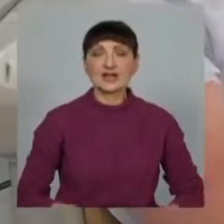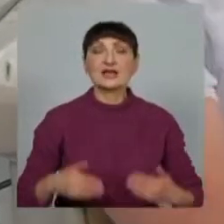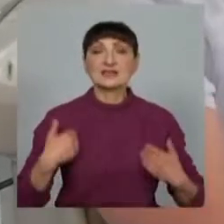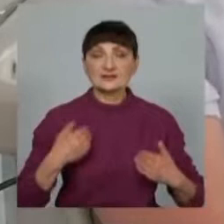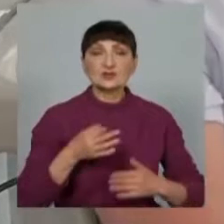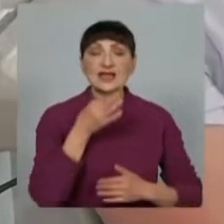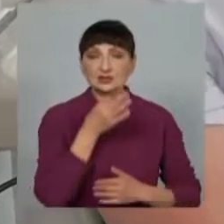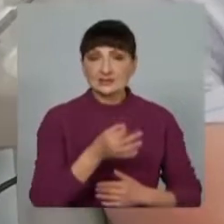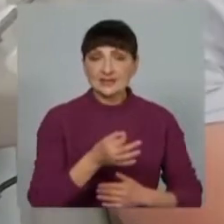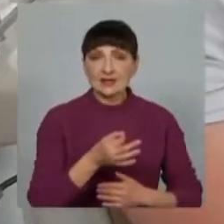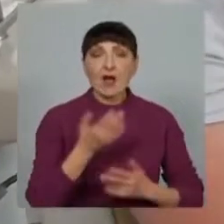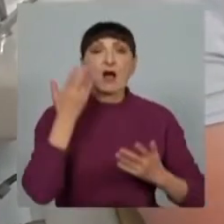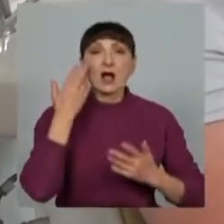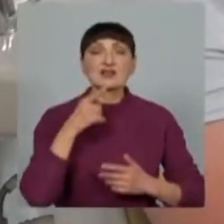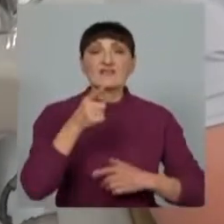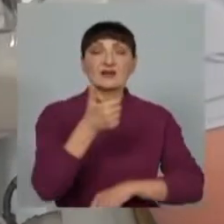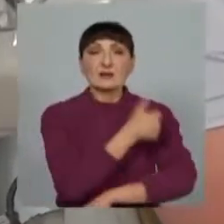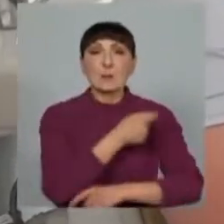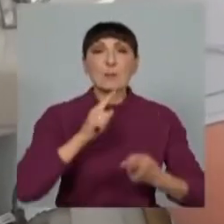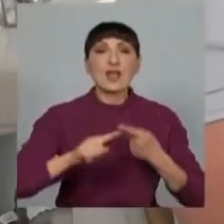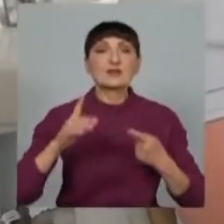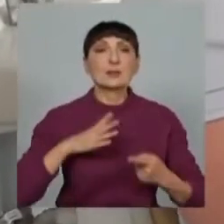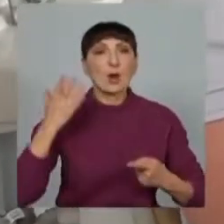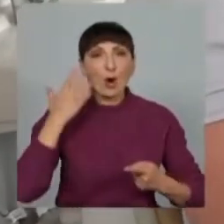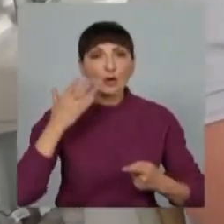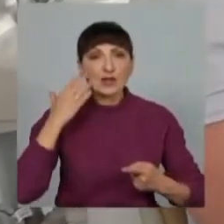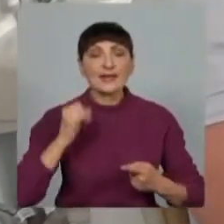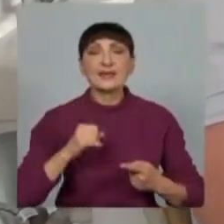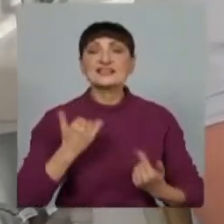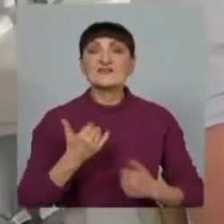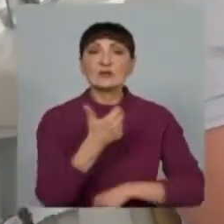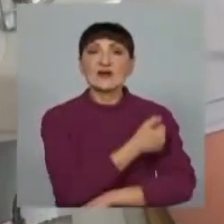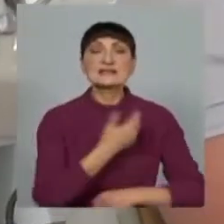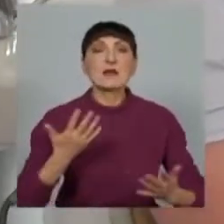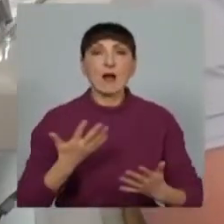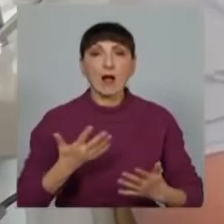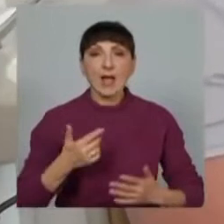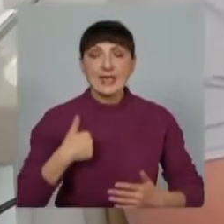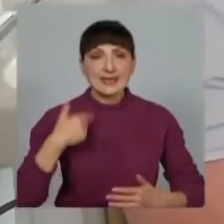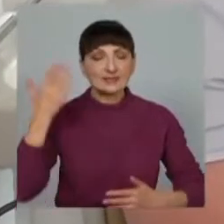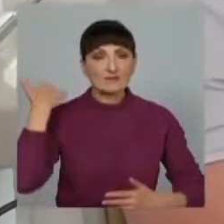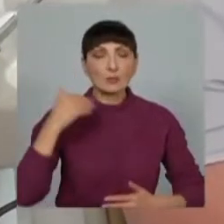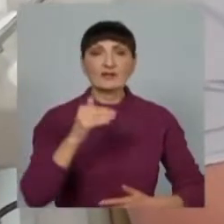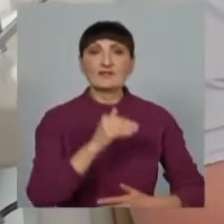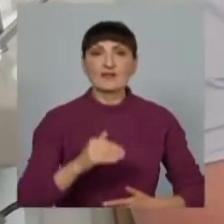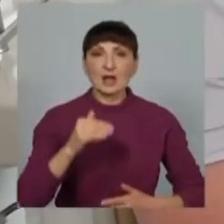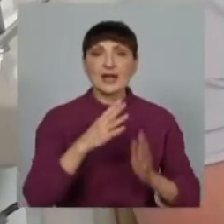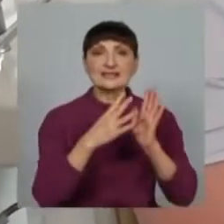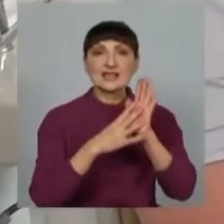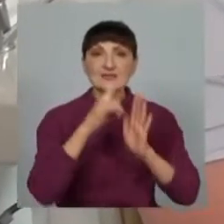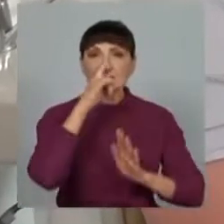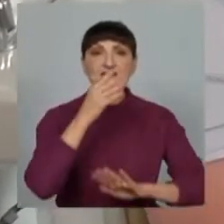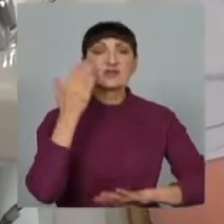Здравствуйте, скажите, когда вы вакцинировались первый раз и какой препарат сегодня поставили? Я вакцинировался в феврале, это 9 месяцев